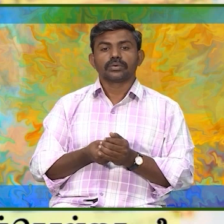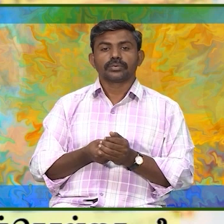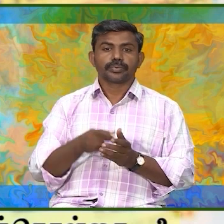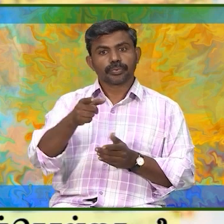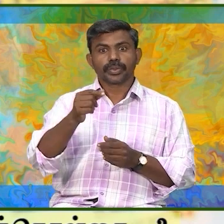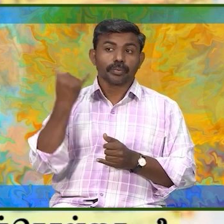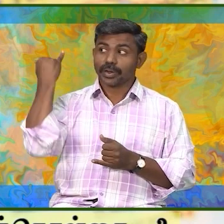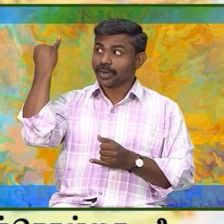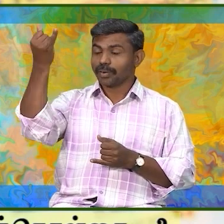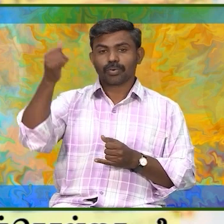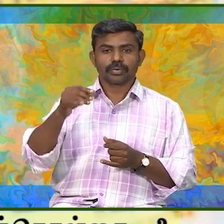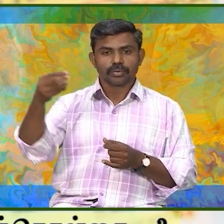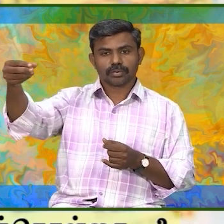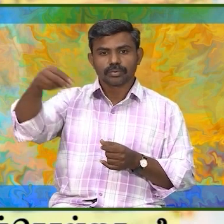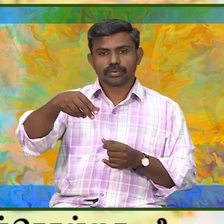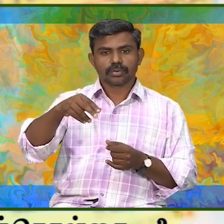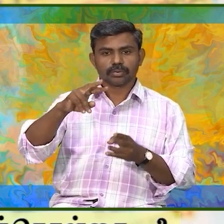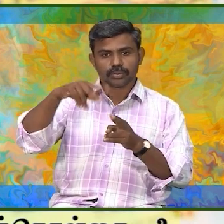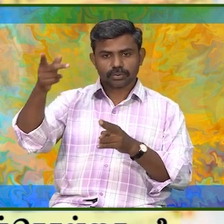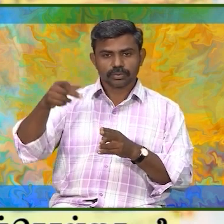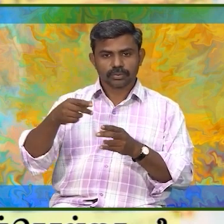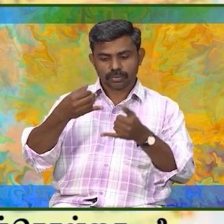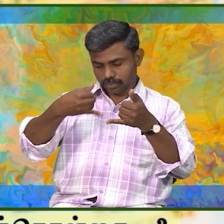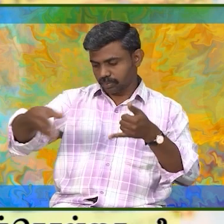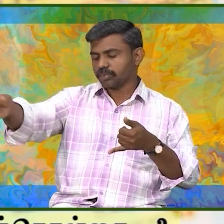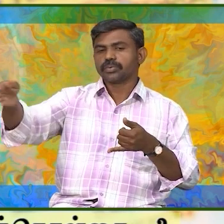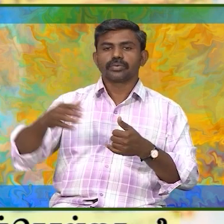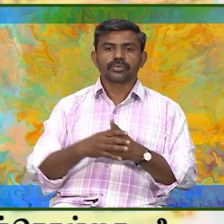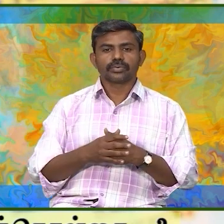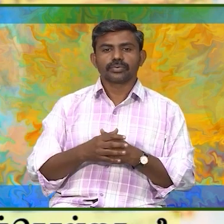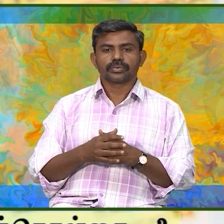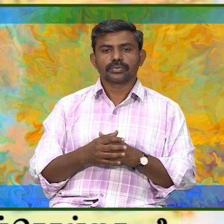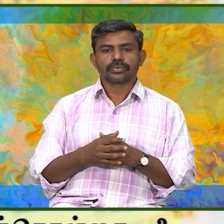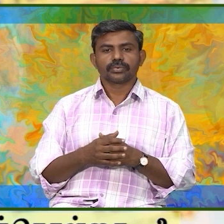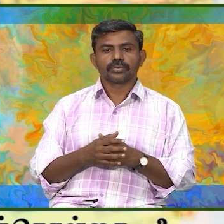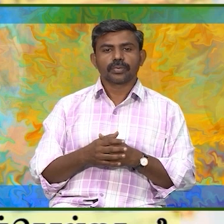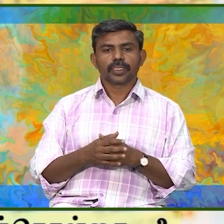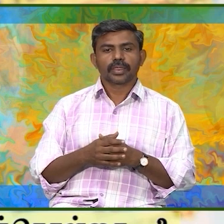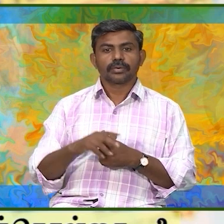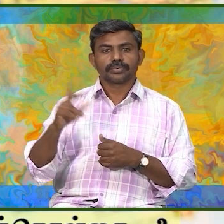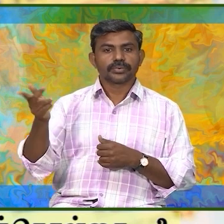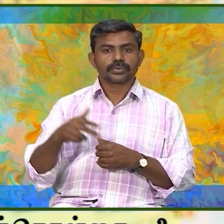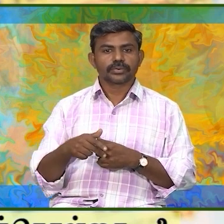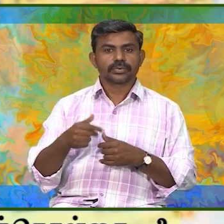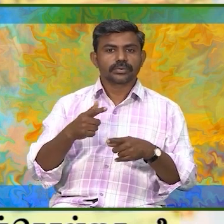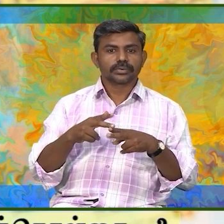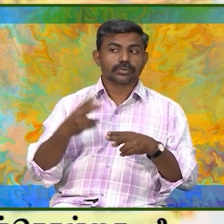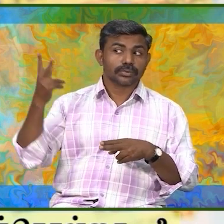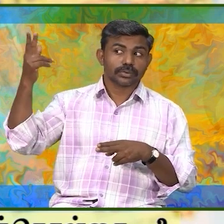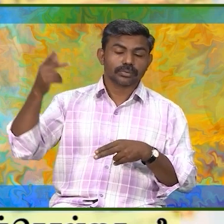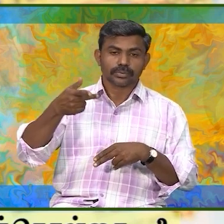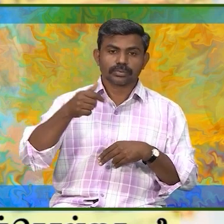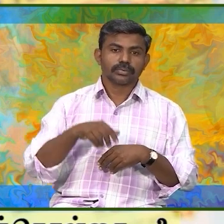டிவி உங்கள் வீட்டில் இருக்குது, பக்கத்து வீட்டுக்கு கேபிள் போடணும், உங்கள் வீட்டு வழியாக தான் போவோம். உங்கள்கிட்ட பக்கத்து வீட்டுக்காரன் சண்டை போட்டுருந்தானே அவன் கட்